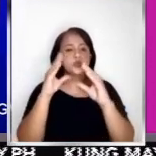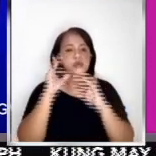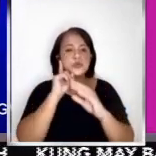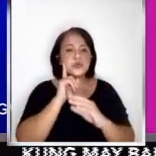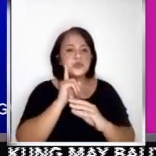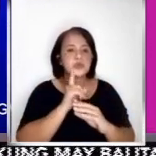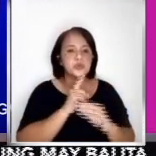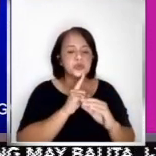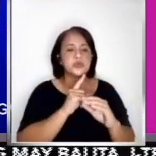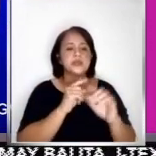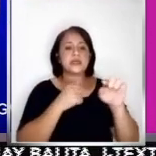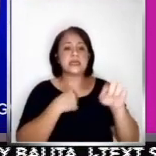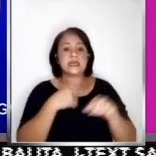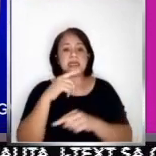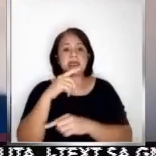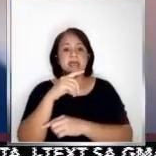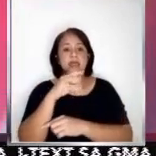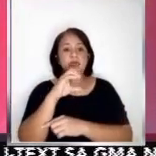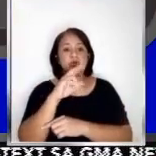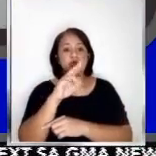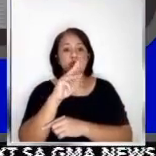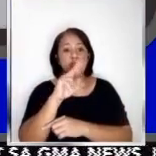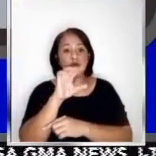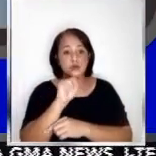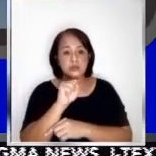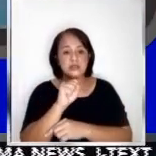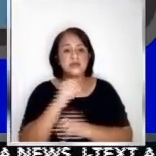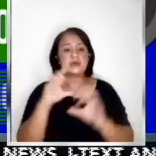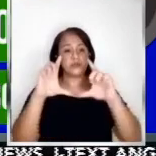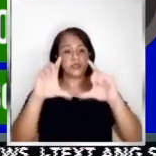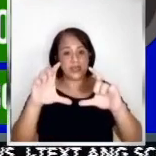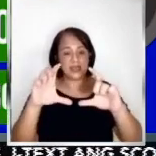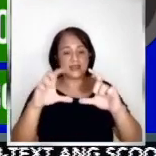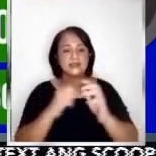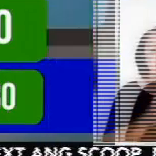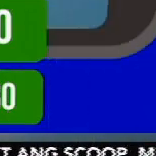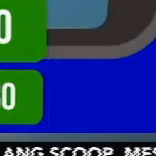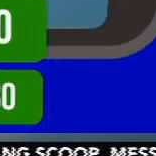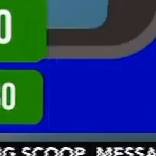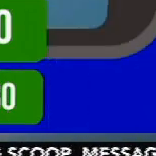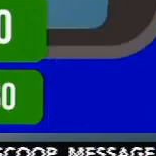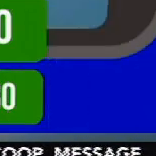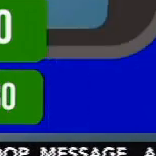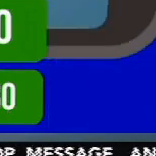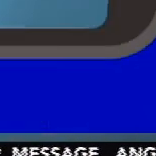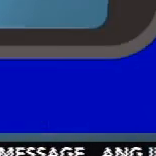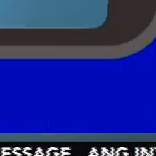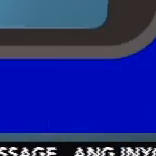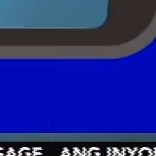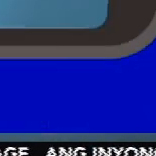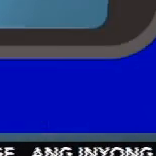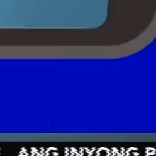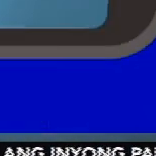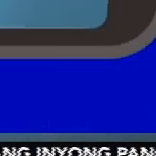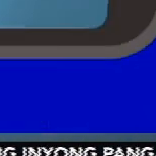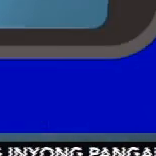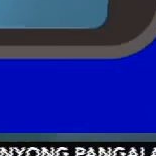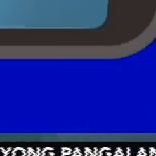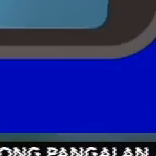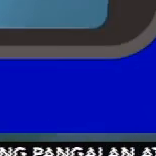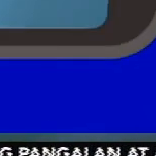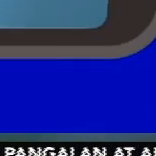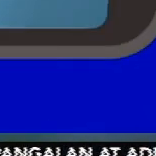cumulus o cumulo ay makapal. Malabalahibo naman ang cirrus o cirro. At ang ibig sabihin